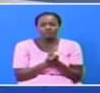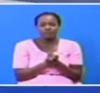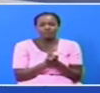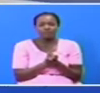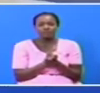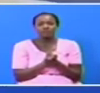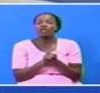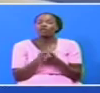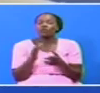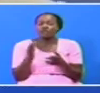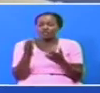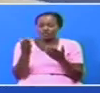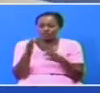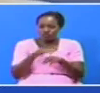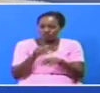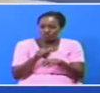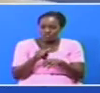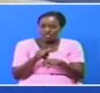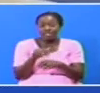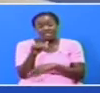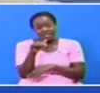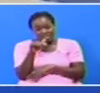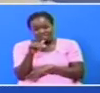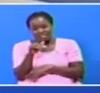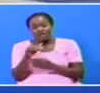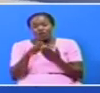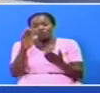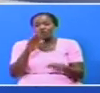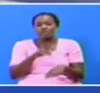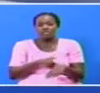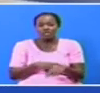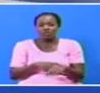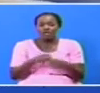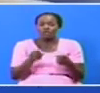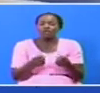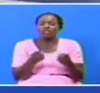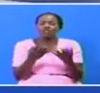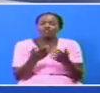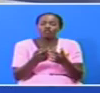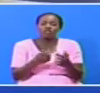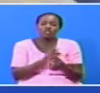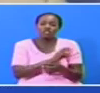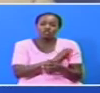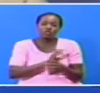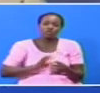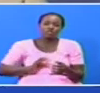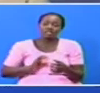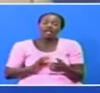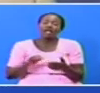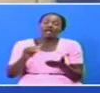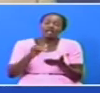Who had been summoned asked for more time, and more time was granted by the disciplinary committee, and they will therefore be appearing